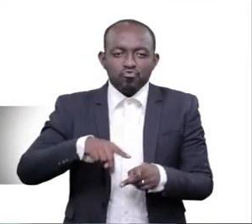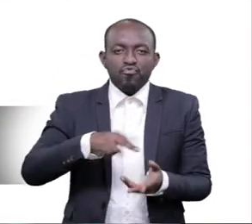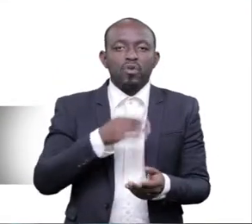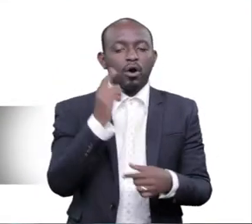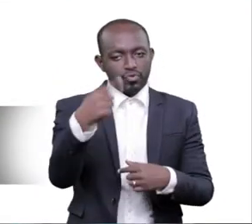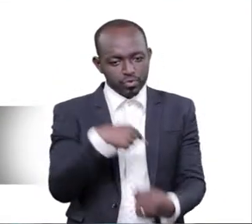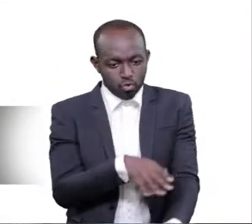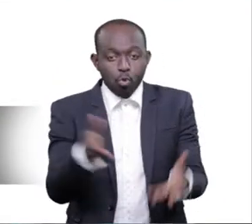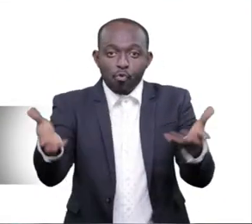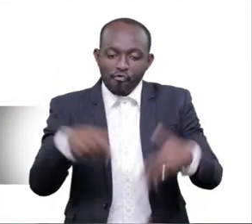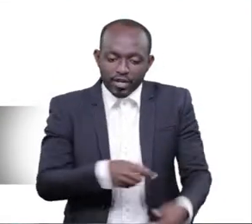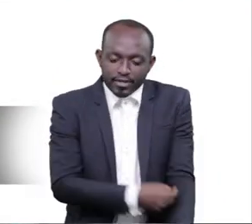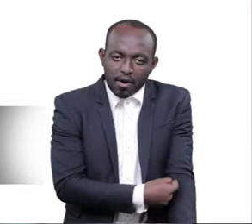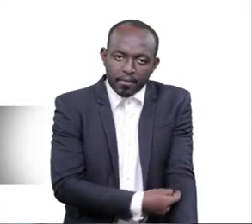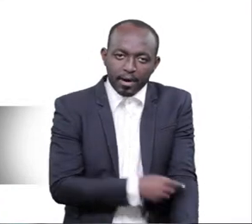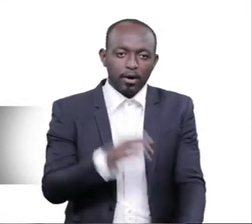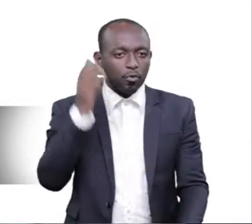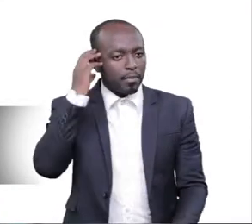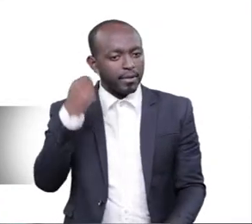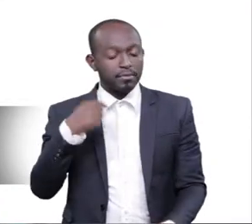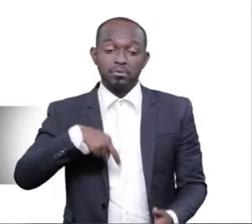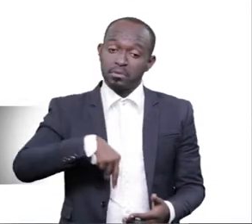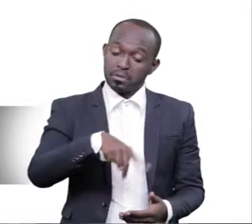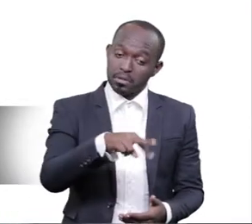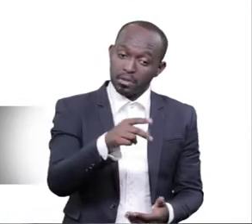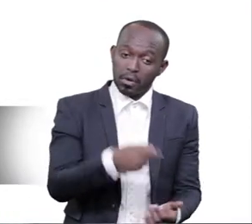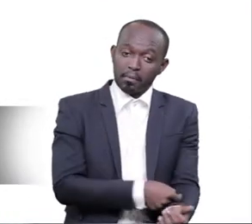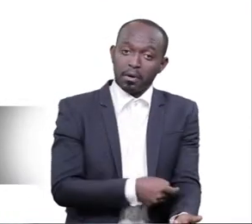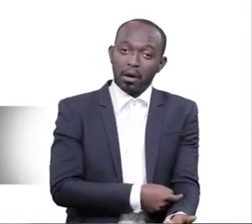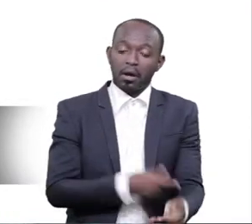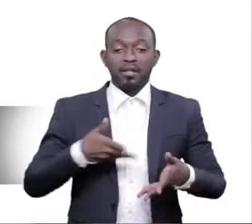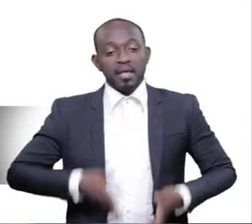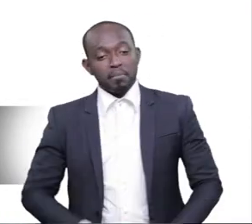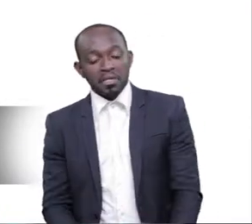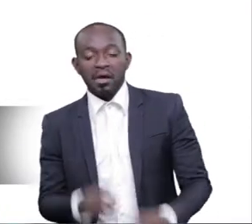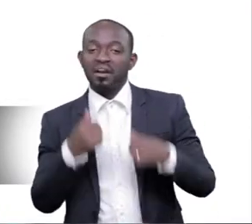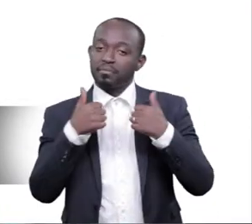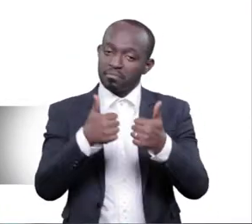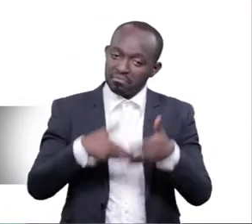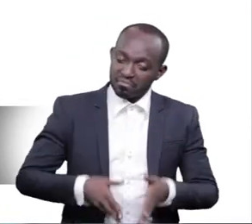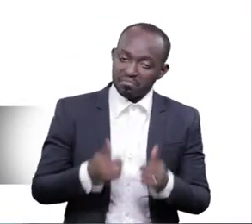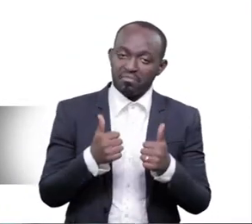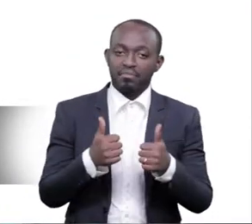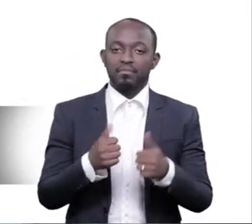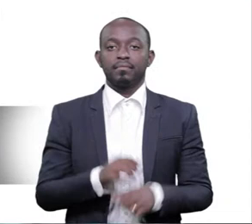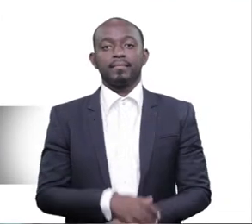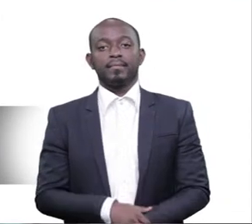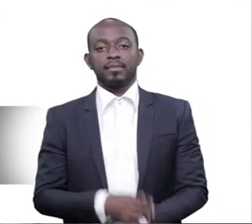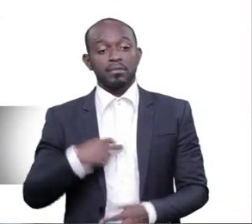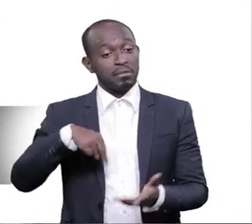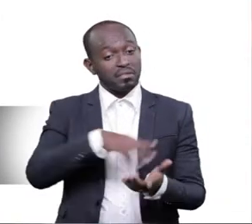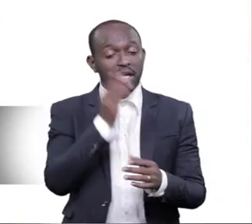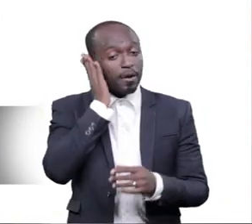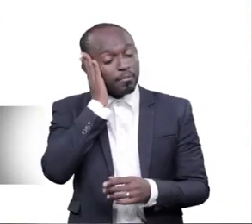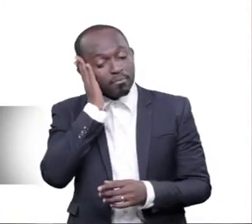byagenze ubwo njya kwa muganga ndabyara mbyara neza barambyaza ubwo ndataha